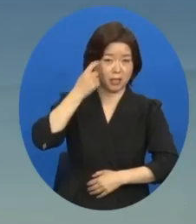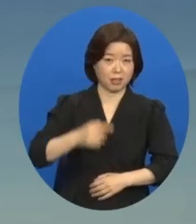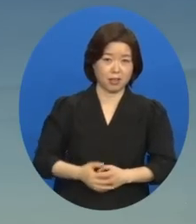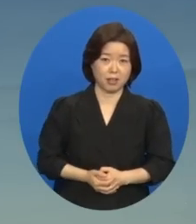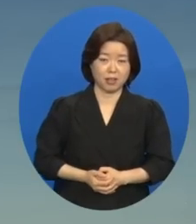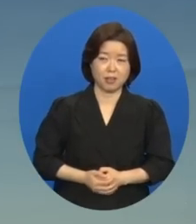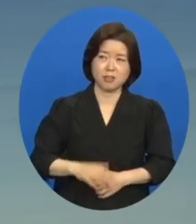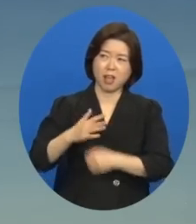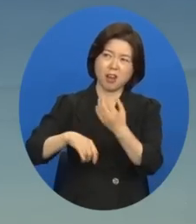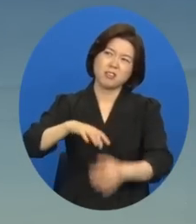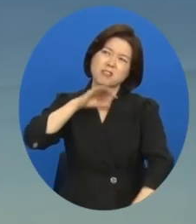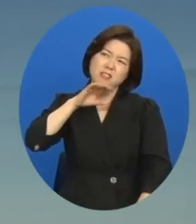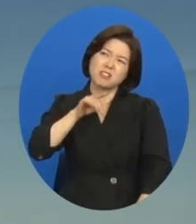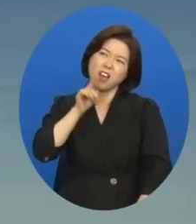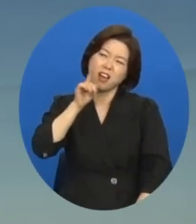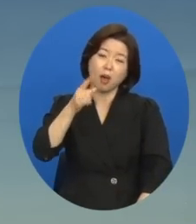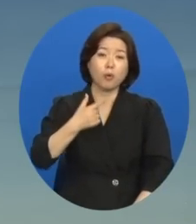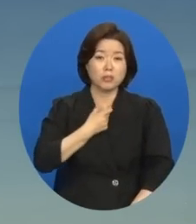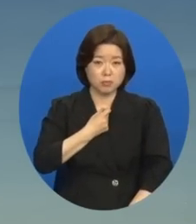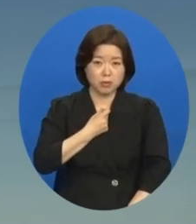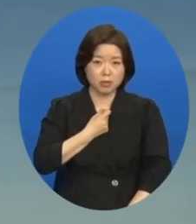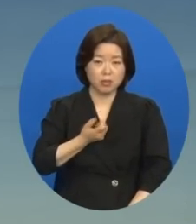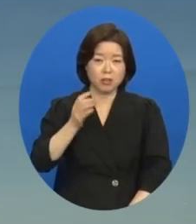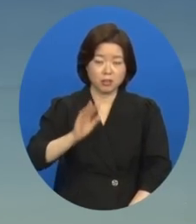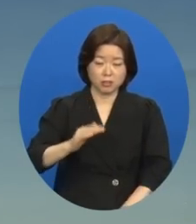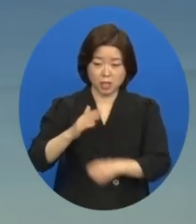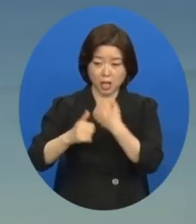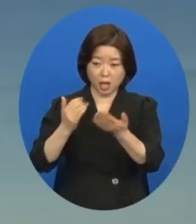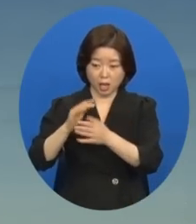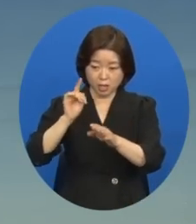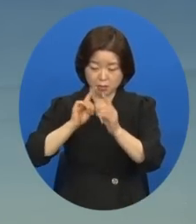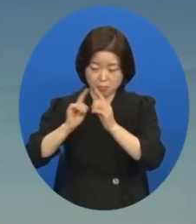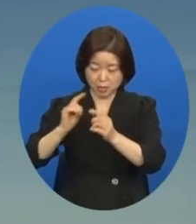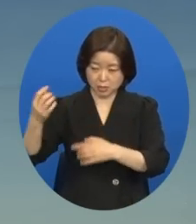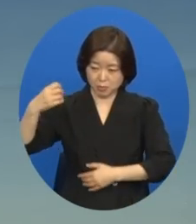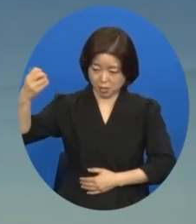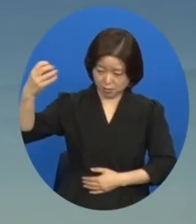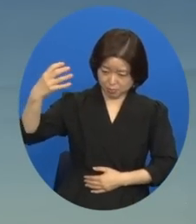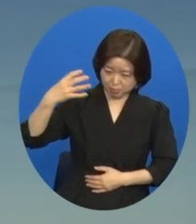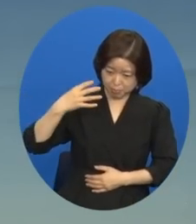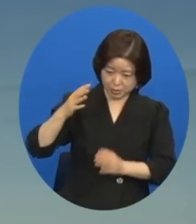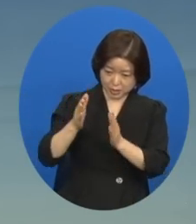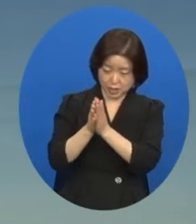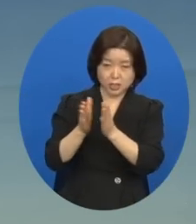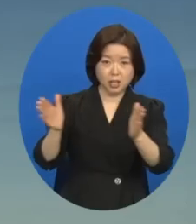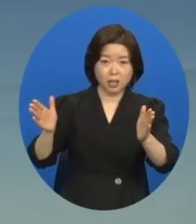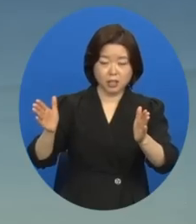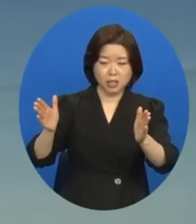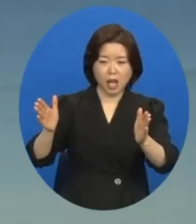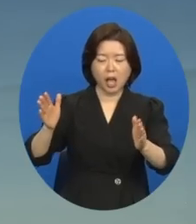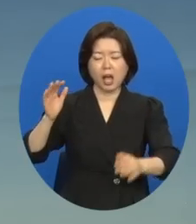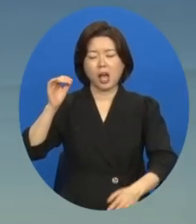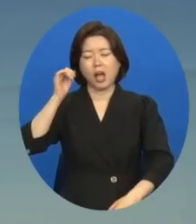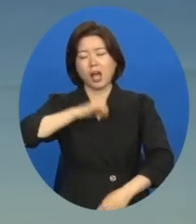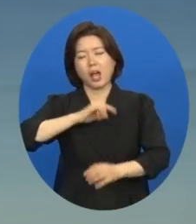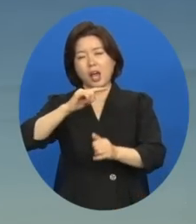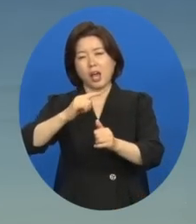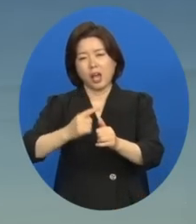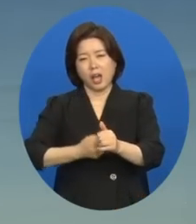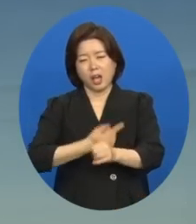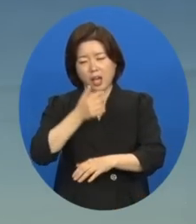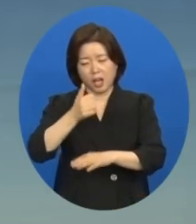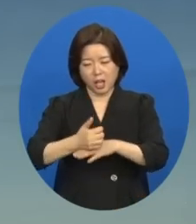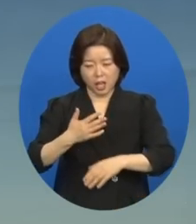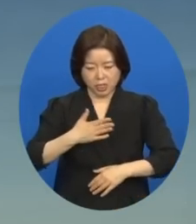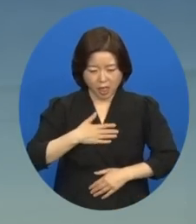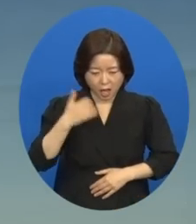하나님께 따지고 싶었는데 하나님의 말씀이 제 심령에 들어와 저를 비추기 시작하니 그제서야 제가 어떤 존재인지